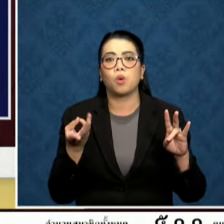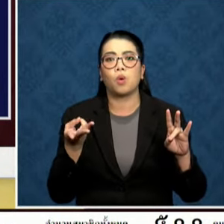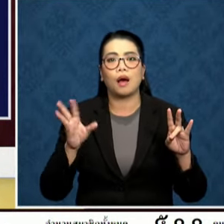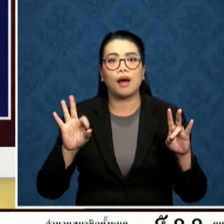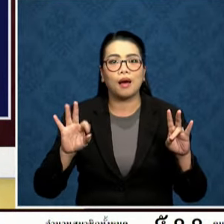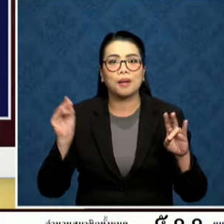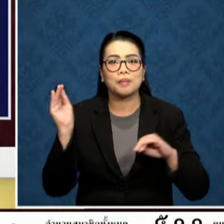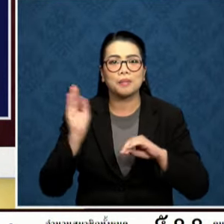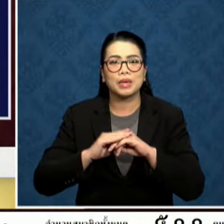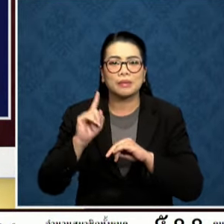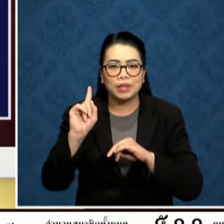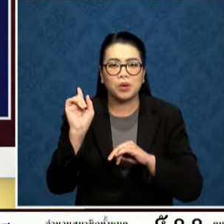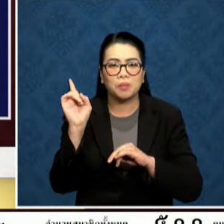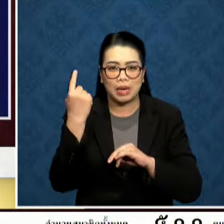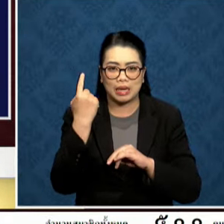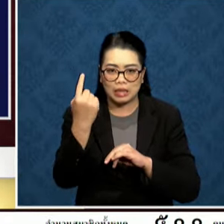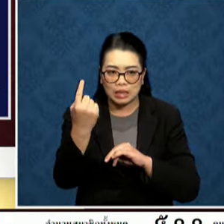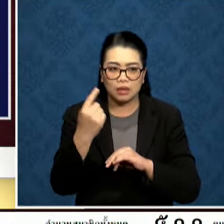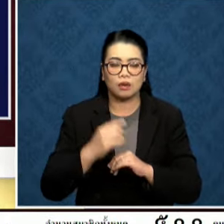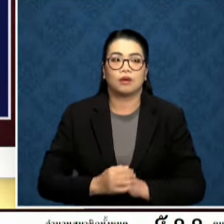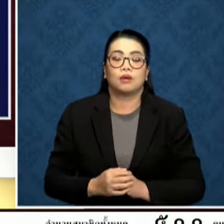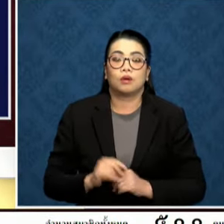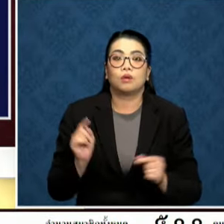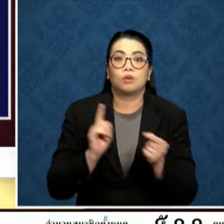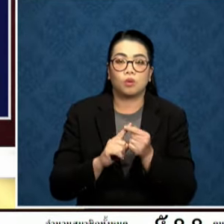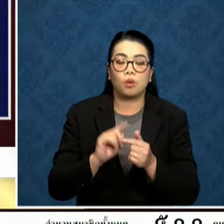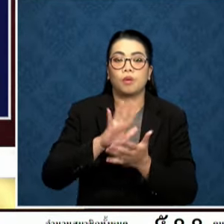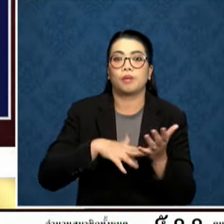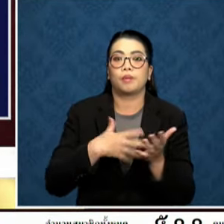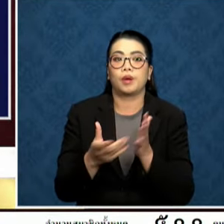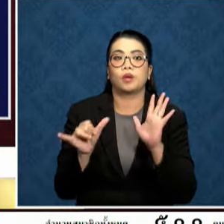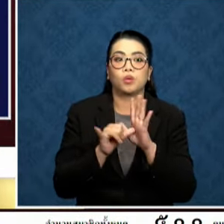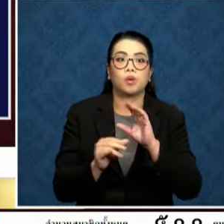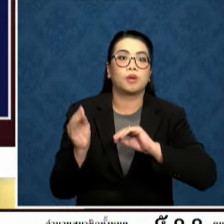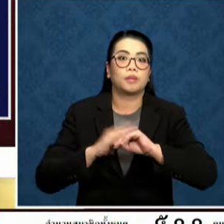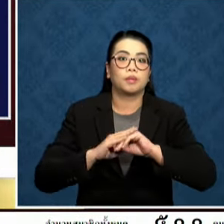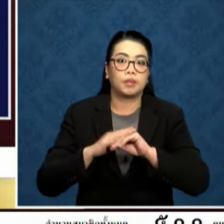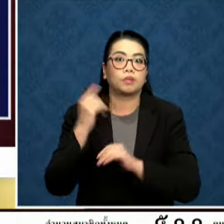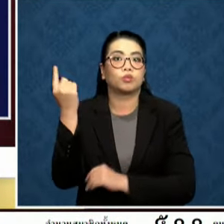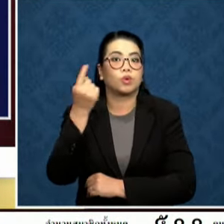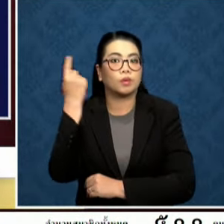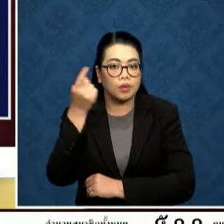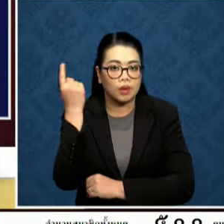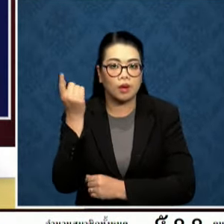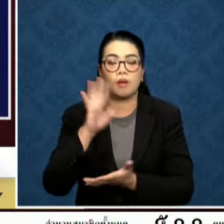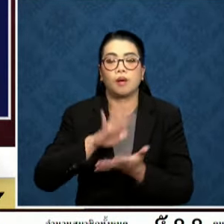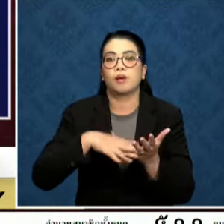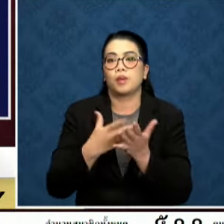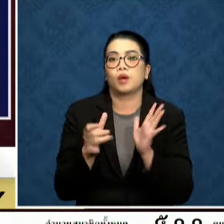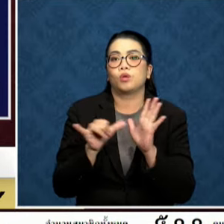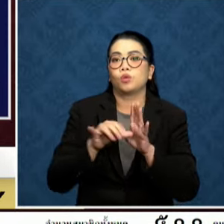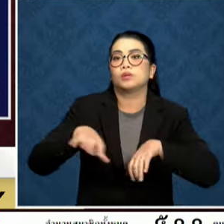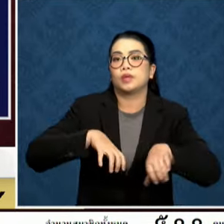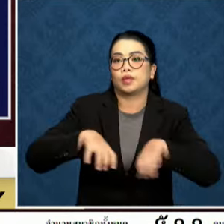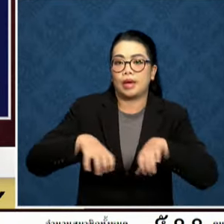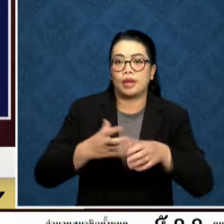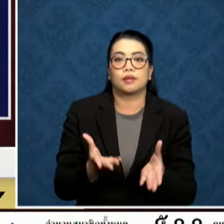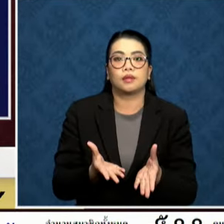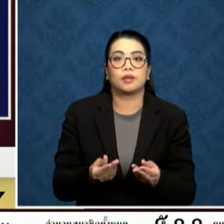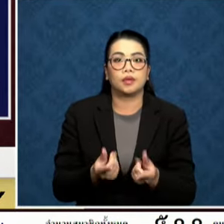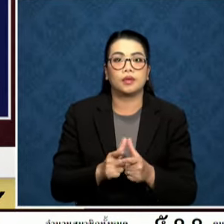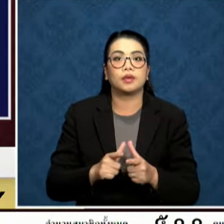งานนะคะมีแผนงานใหม่เกิดขึ้นนะคะก็คือแผนงานยุทธศาสตร์เพิ่มประสิทธิภาพการท่องเที่ยวกับแผนยุทธศาสตร์บริหารจัดการที่ดิน